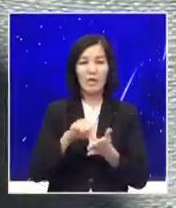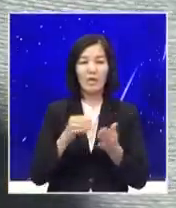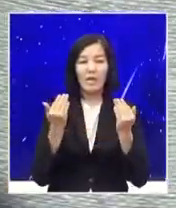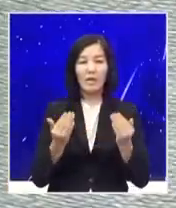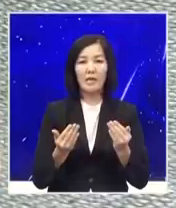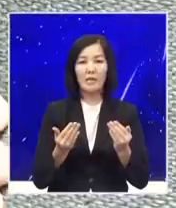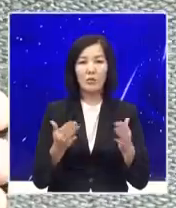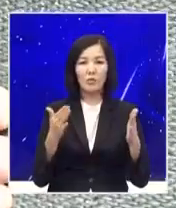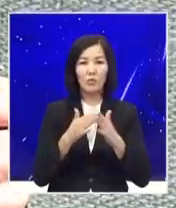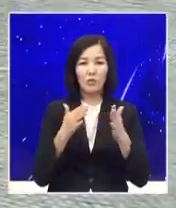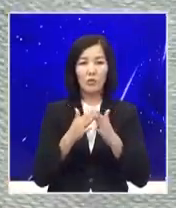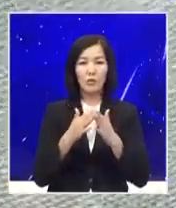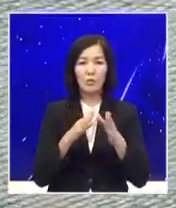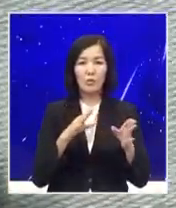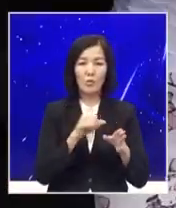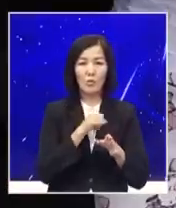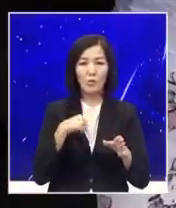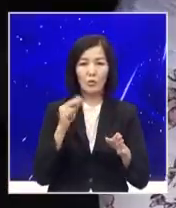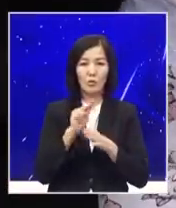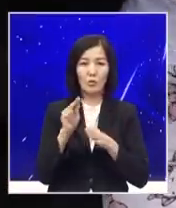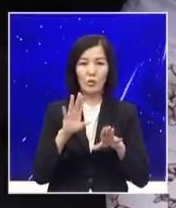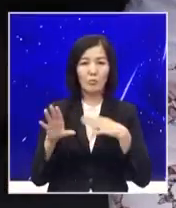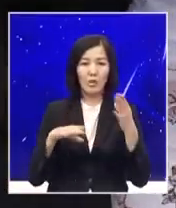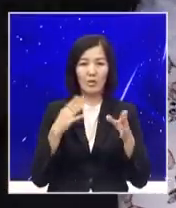үй жағдайында анасы жаттықтырады.